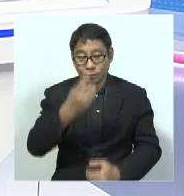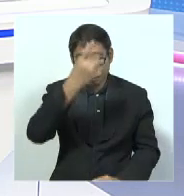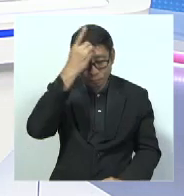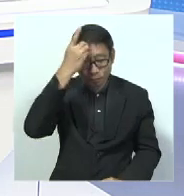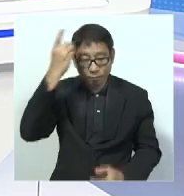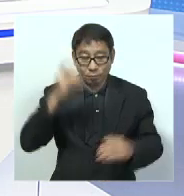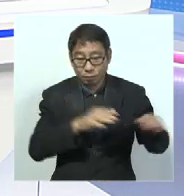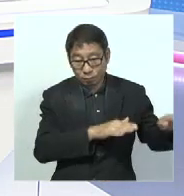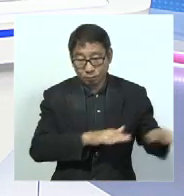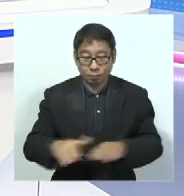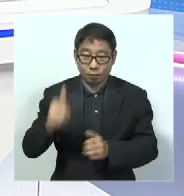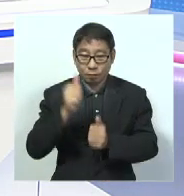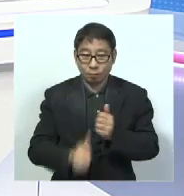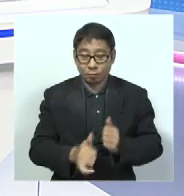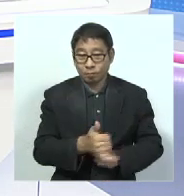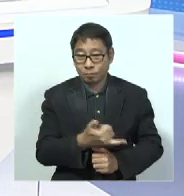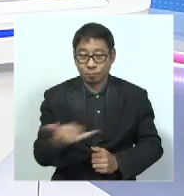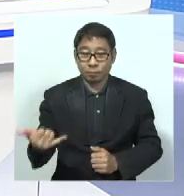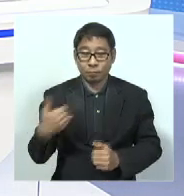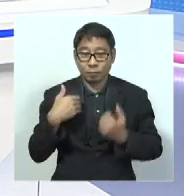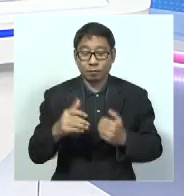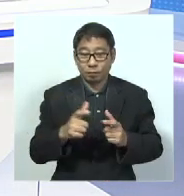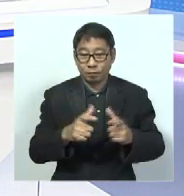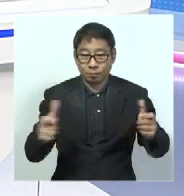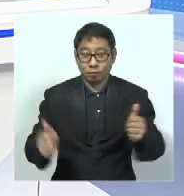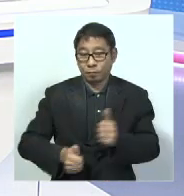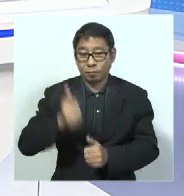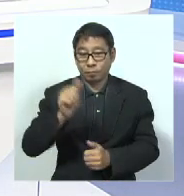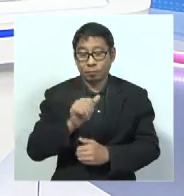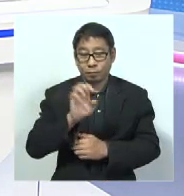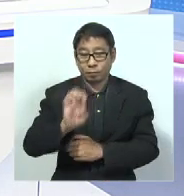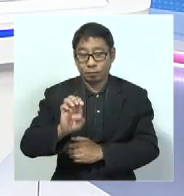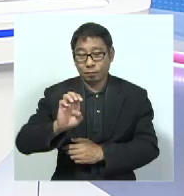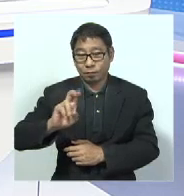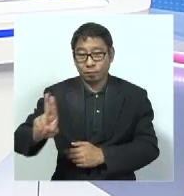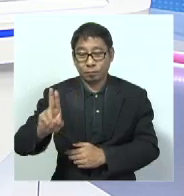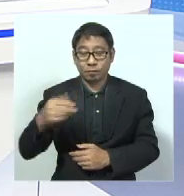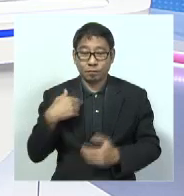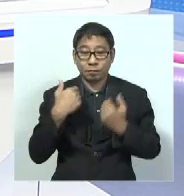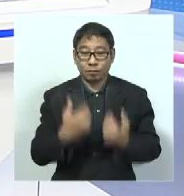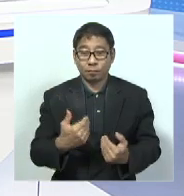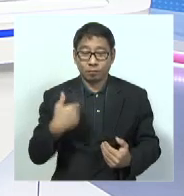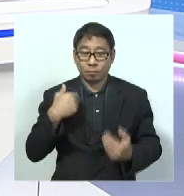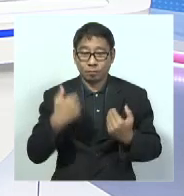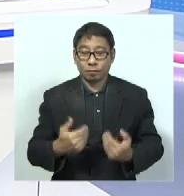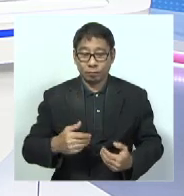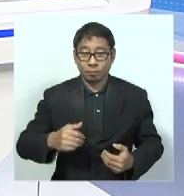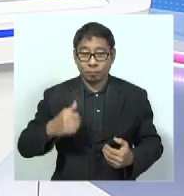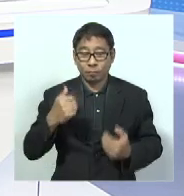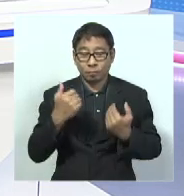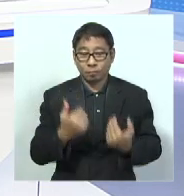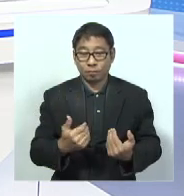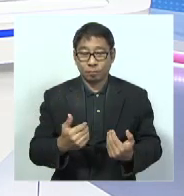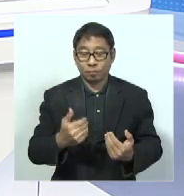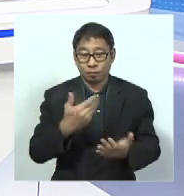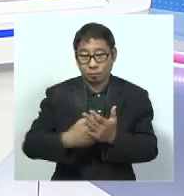ยอรมันเนี่ยมีความพร้อมในทุกๆด้านเป ็ นประเทศที่ใหญ่ที่สุดใน EU แล้วก็เป็นที่มีความมีอิทธิพลด้านเศรษฐกิ